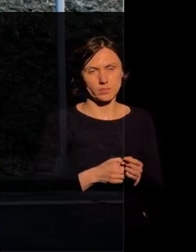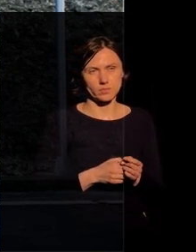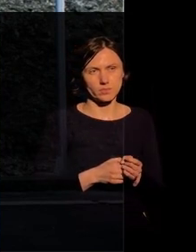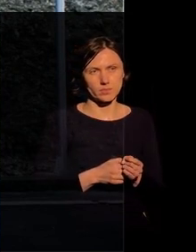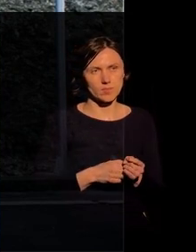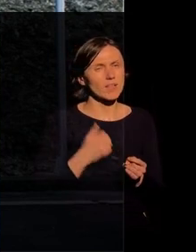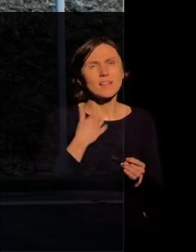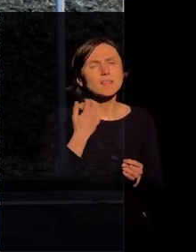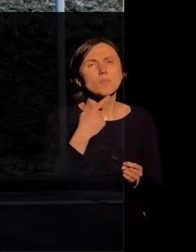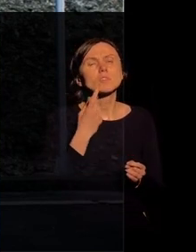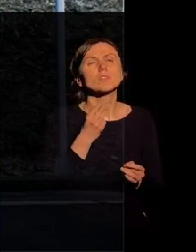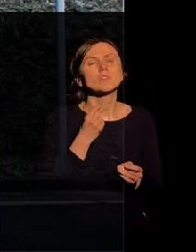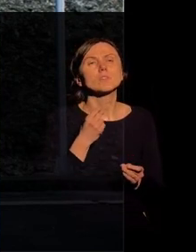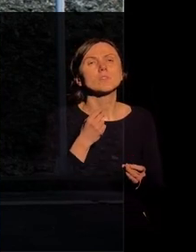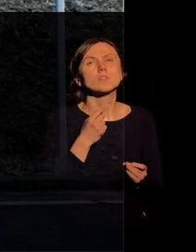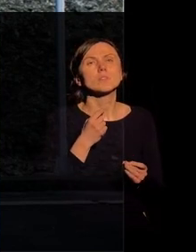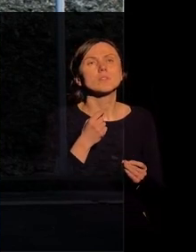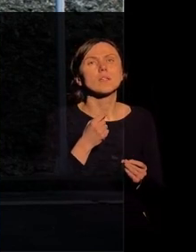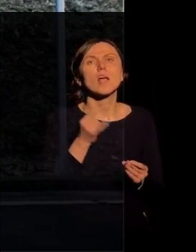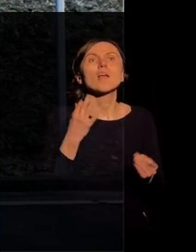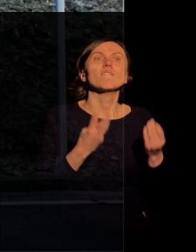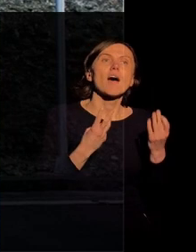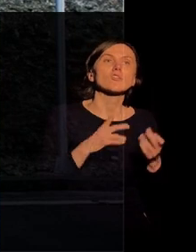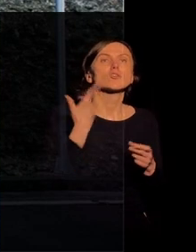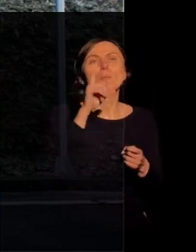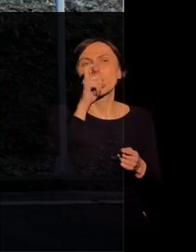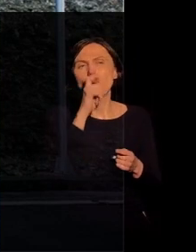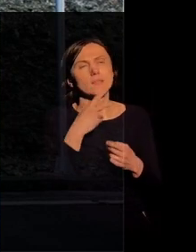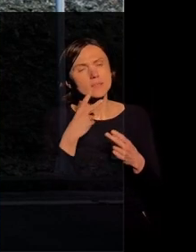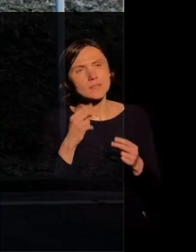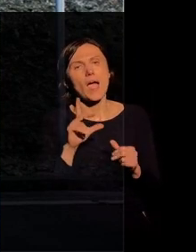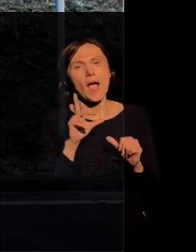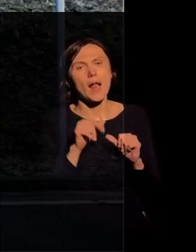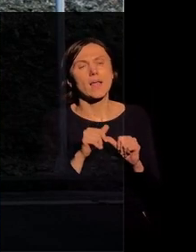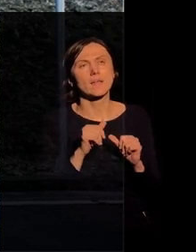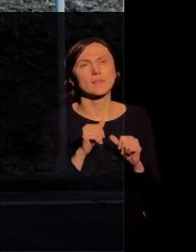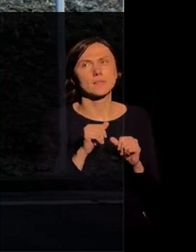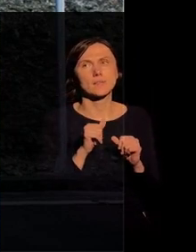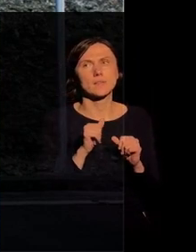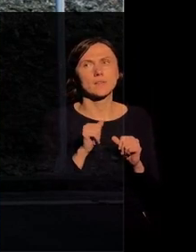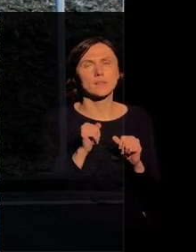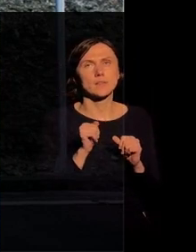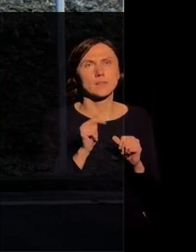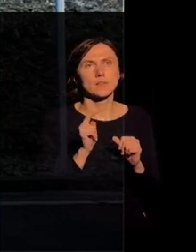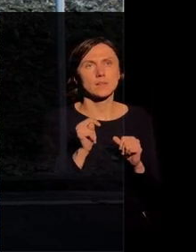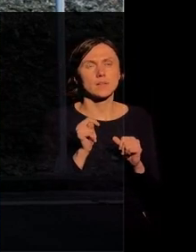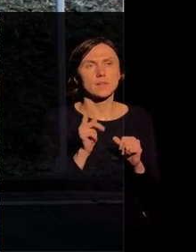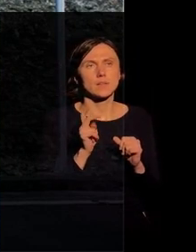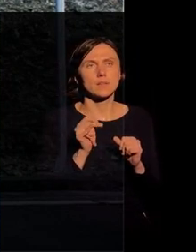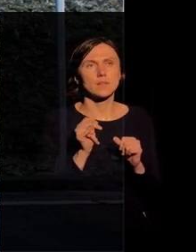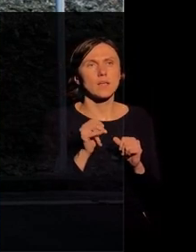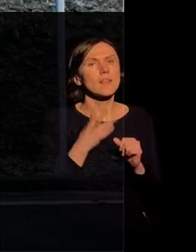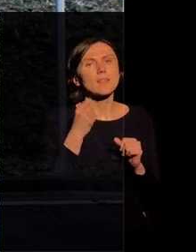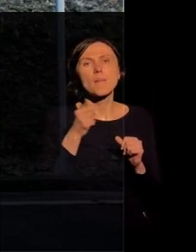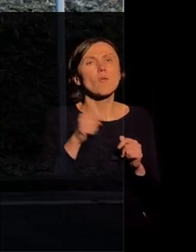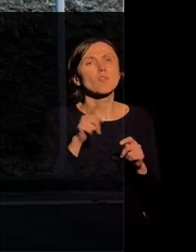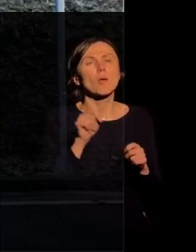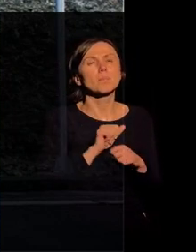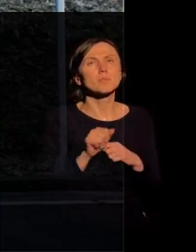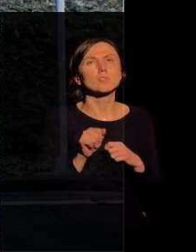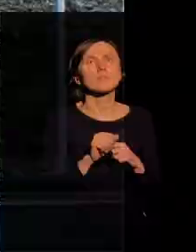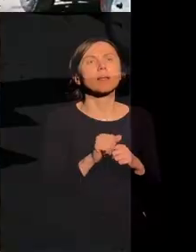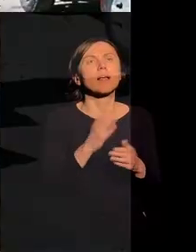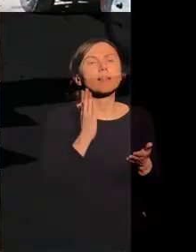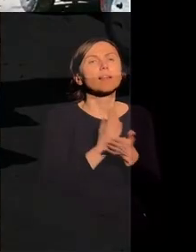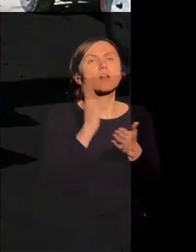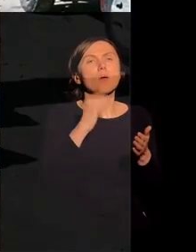znaczy nie chcę powiedzieć, nie chcę w sumie tego wartościować, że to było złe, ale tak, że nie powinno to być jakby